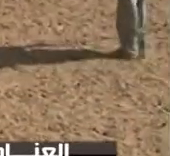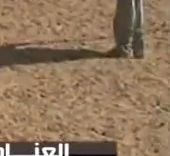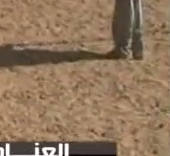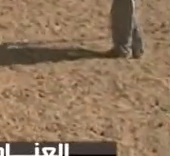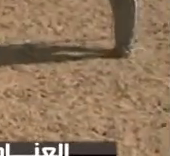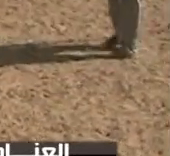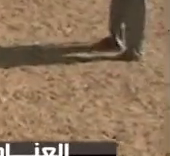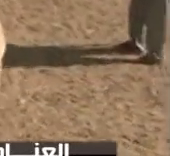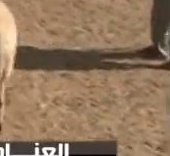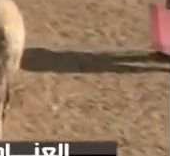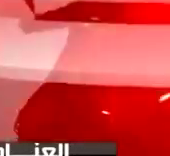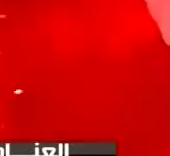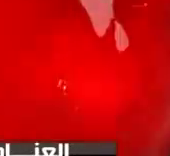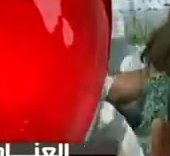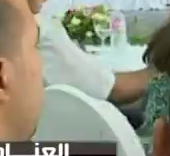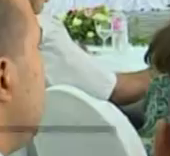هذا المرض.